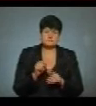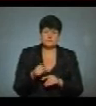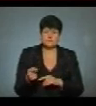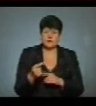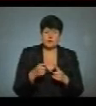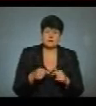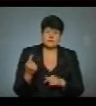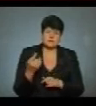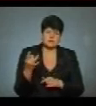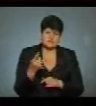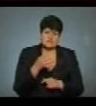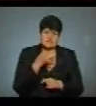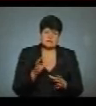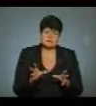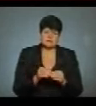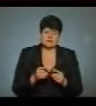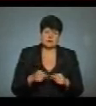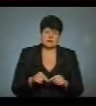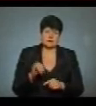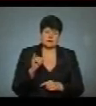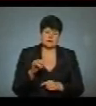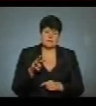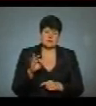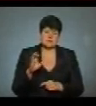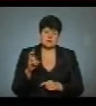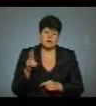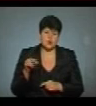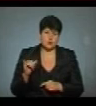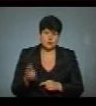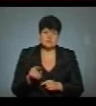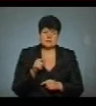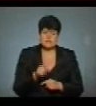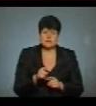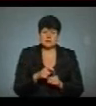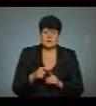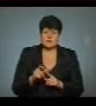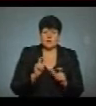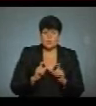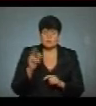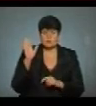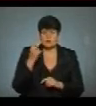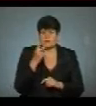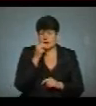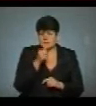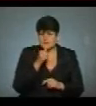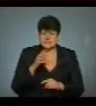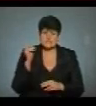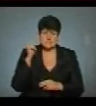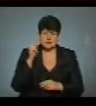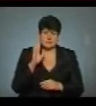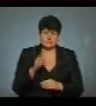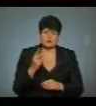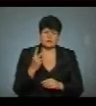організували вперше, розповіла співорганізаторка Інна Москалюк. За її словами, триватимуть курси 2 місяці. Заняття